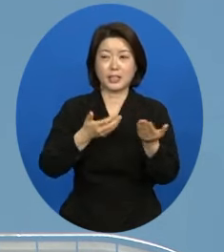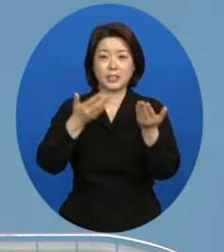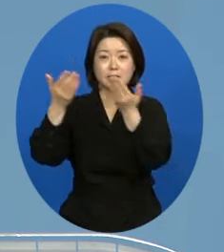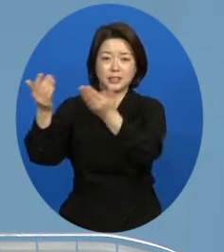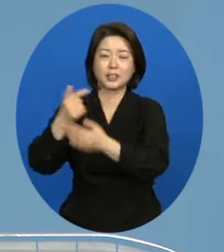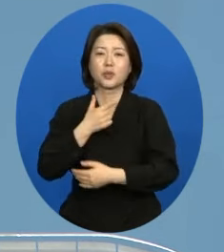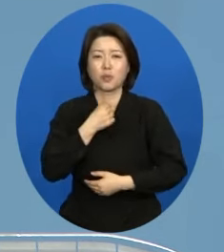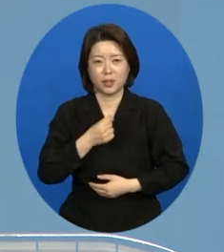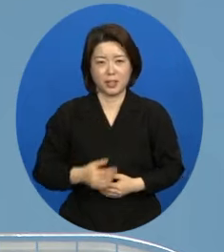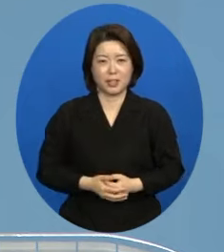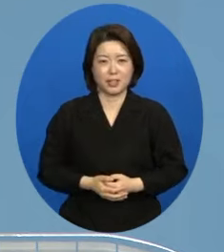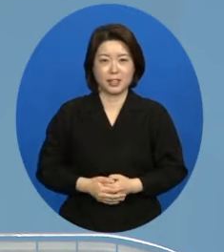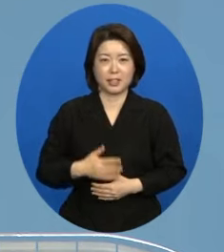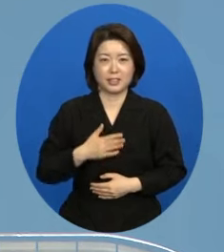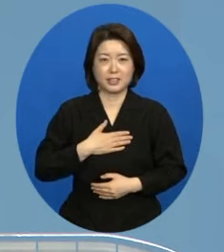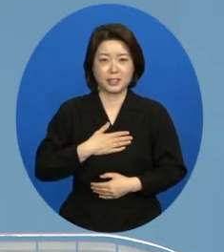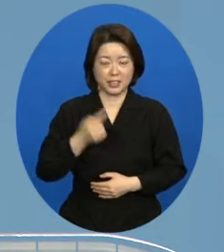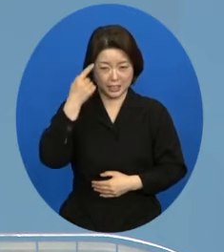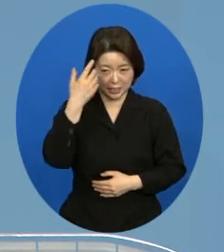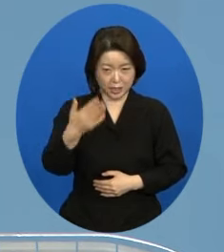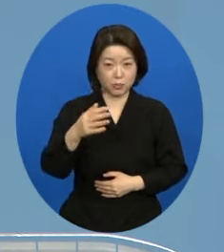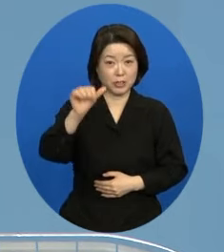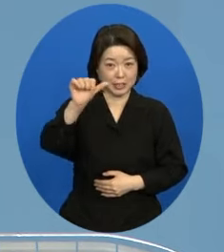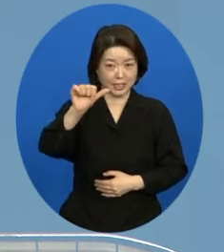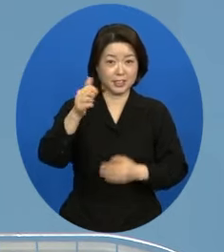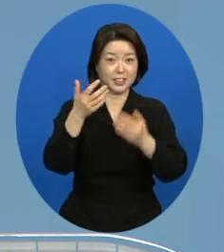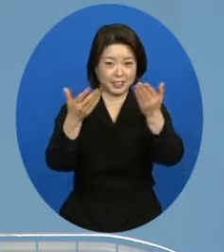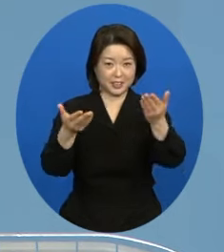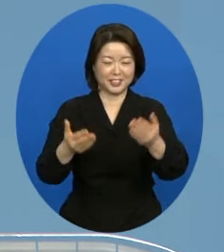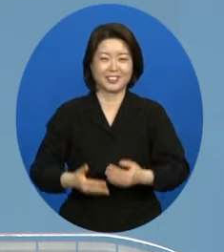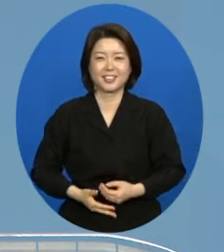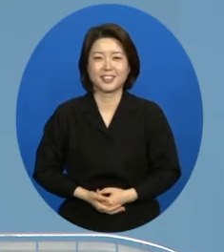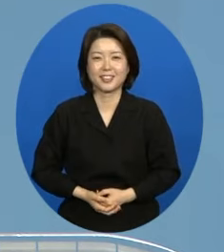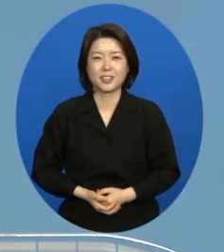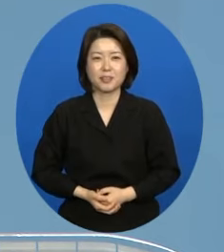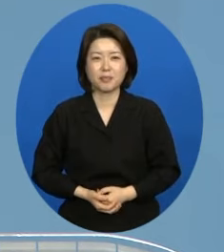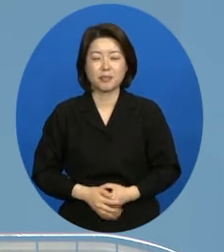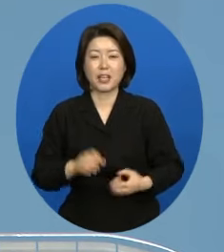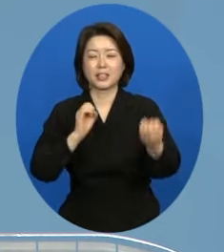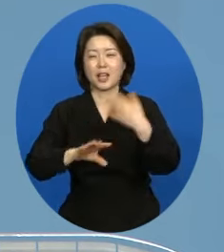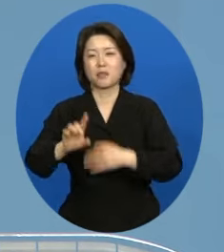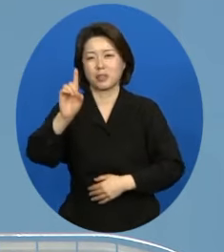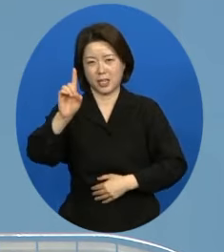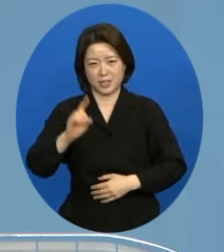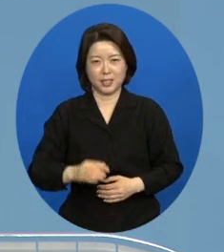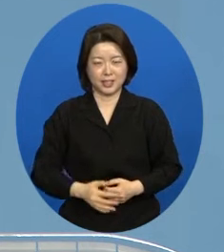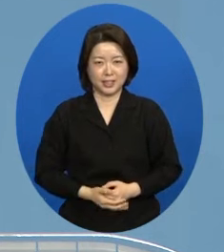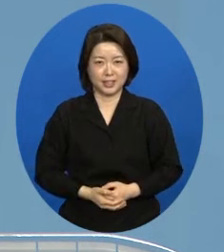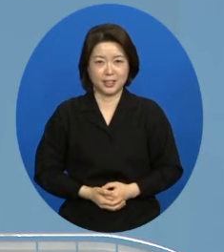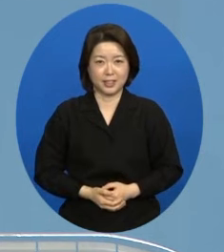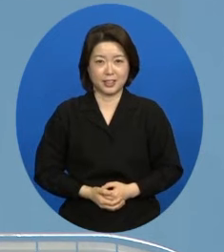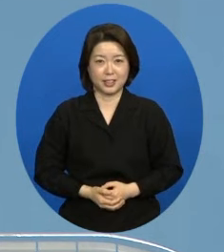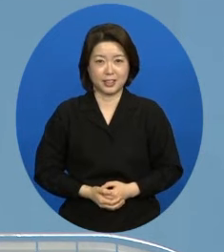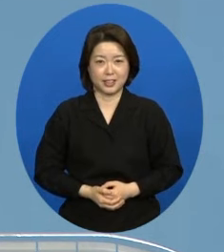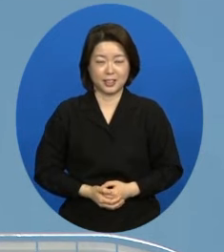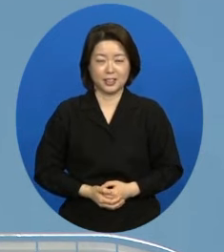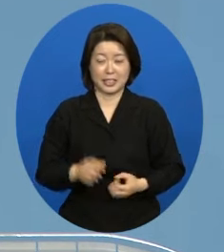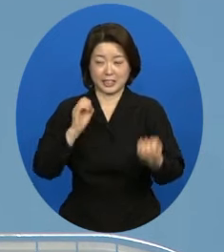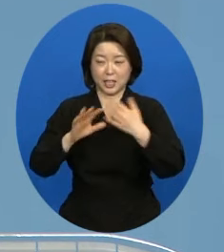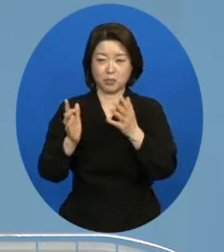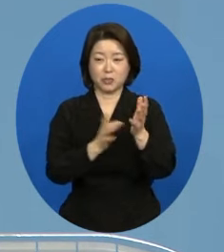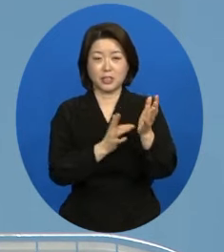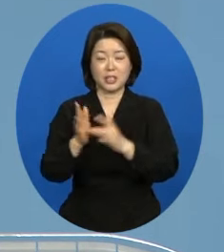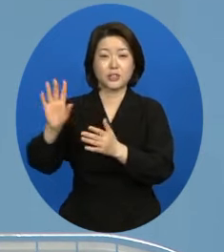원하는데요 제가 질문을 다섯 개 드릴 텐데 답은 단 하나입니다 답은 예수